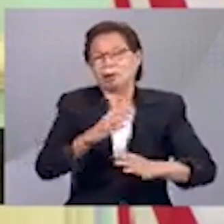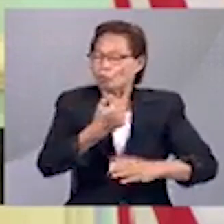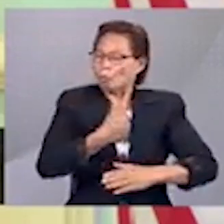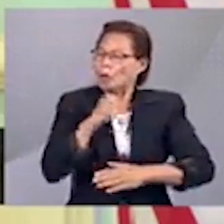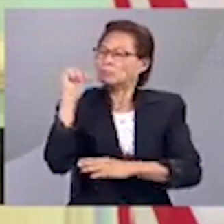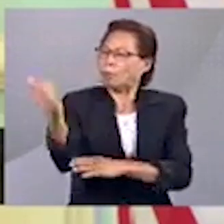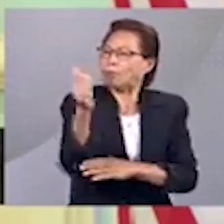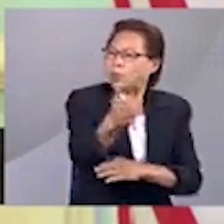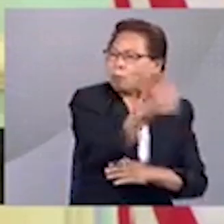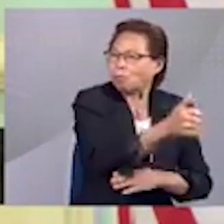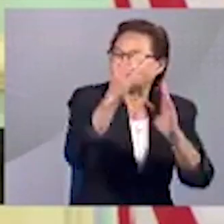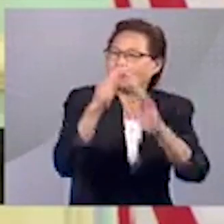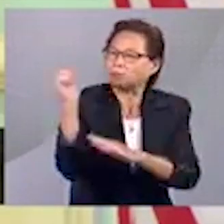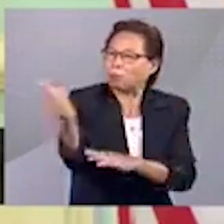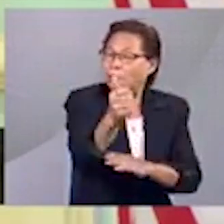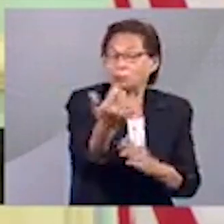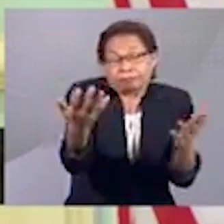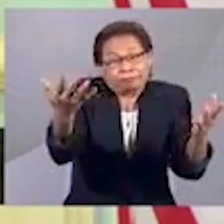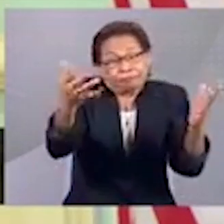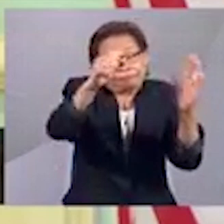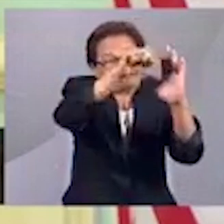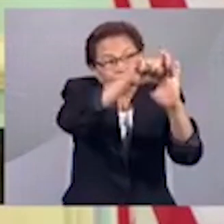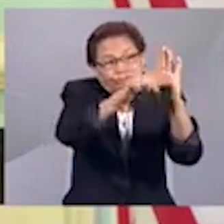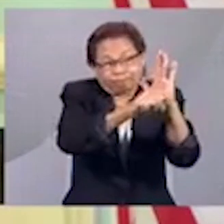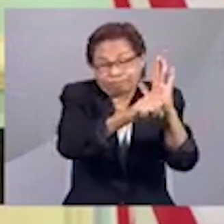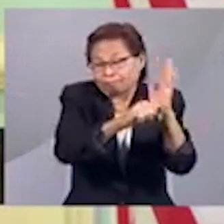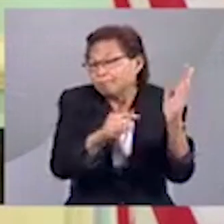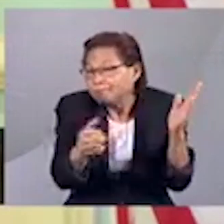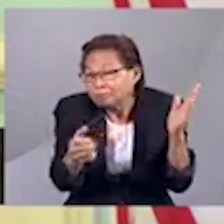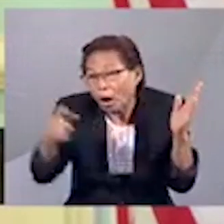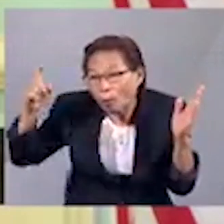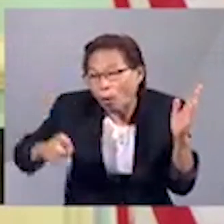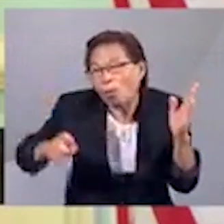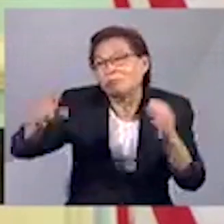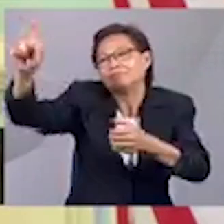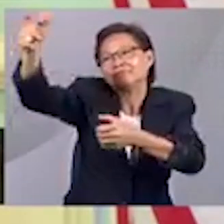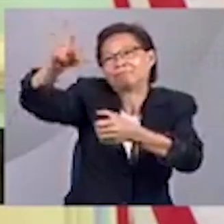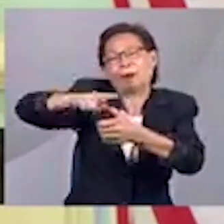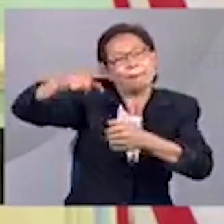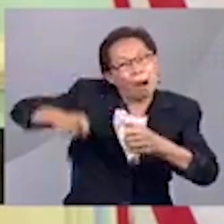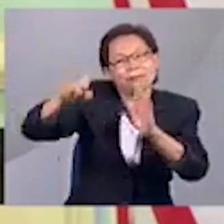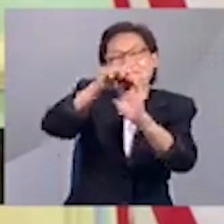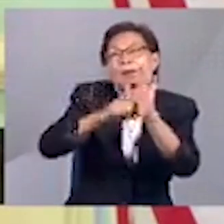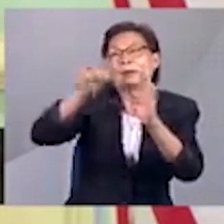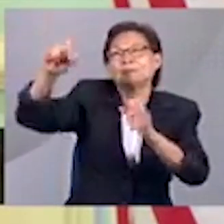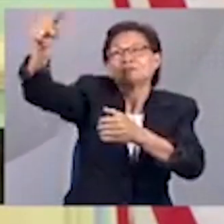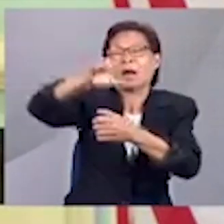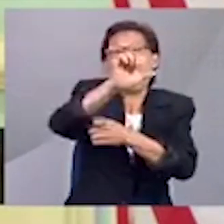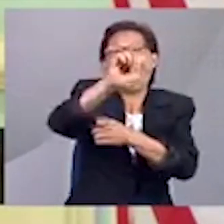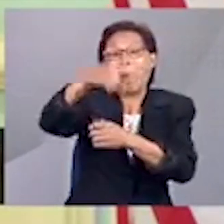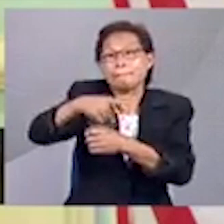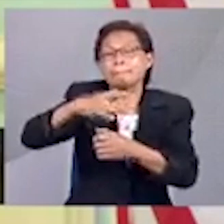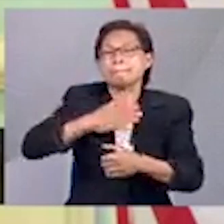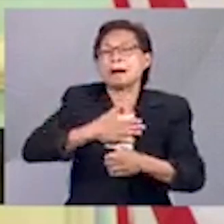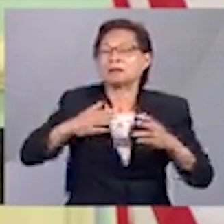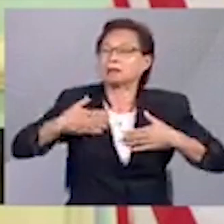rumah masing-masing. Dan syarat kita adalah mereka perlu memuat turun apps MySejahtera